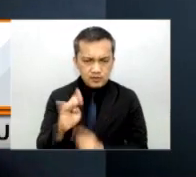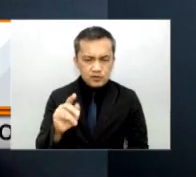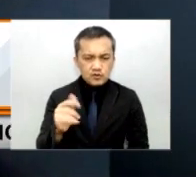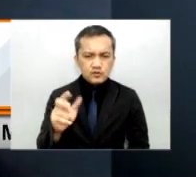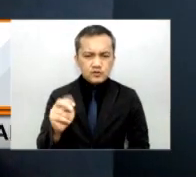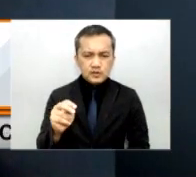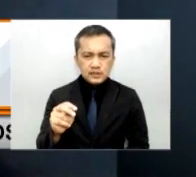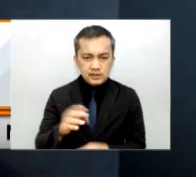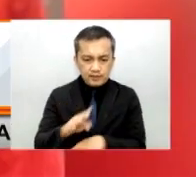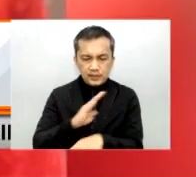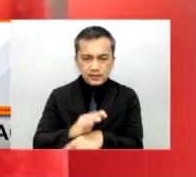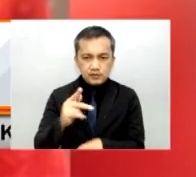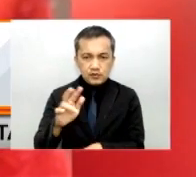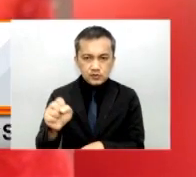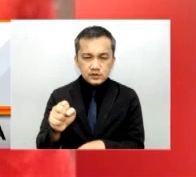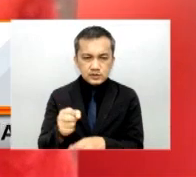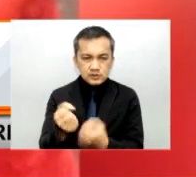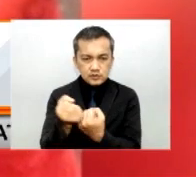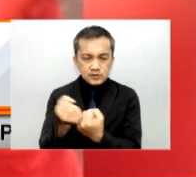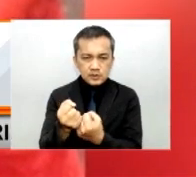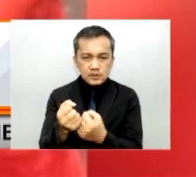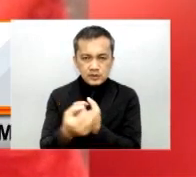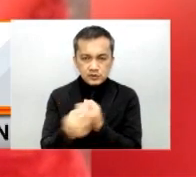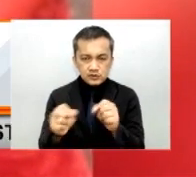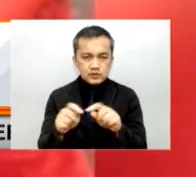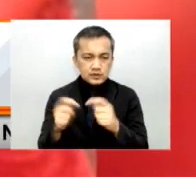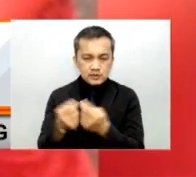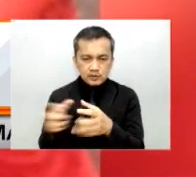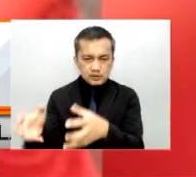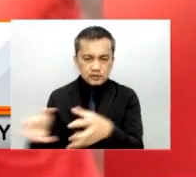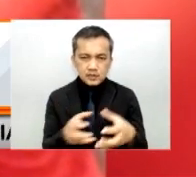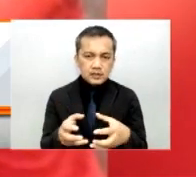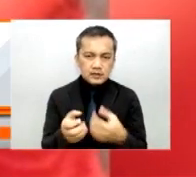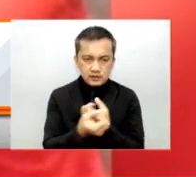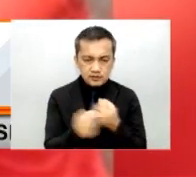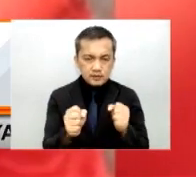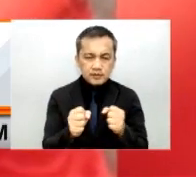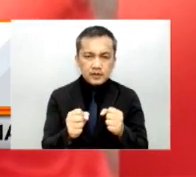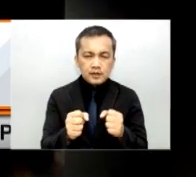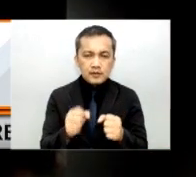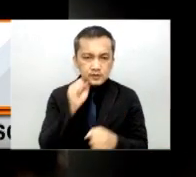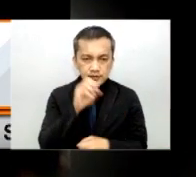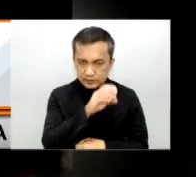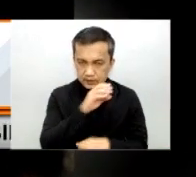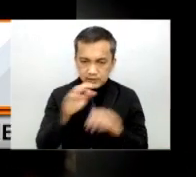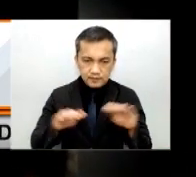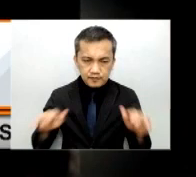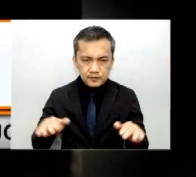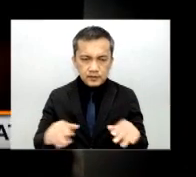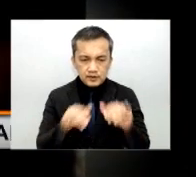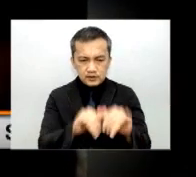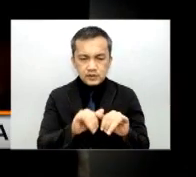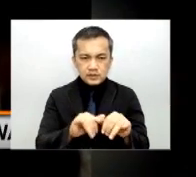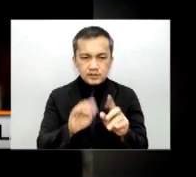Burgos. Inalalayan ng rescue team ang mga pinalikas na bata at matanda. Pansamantala silang natili sa barangay hall kung saan